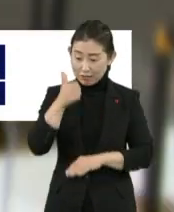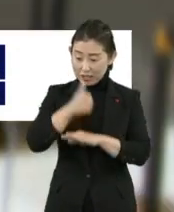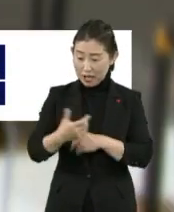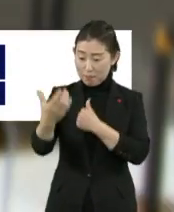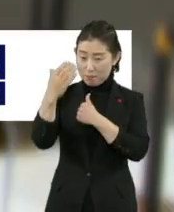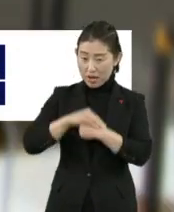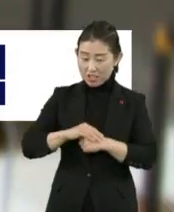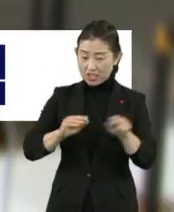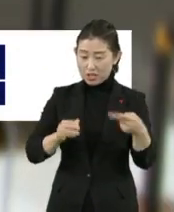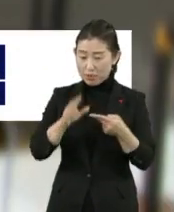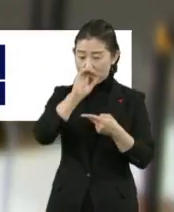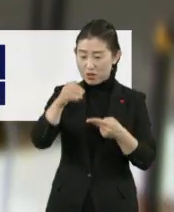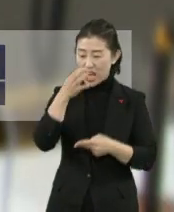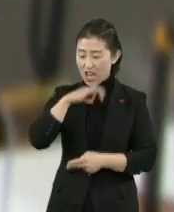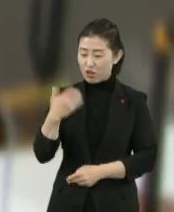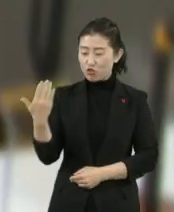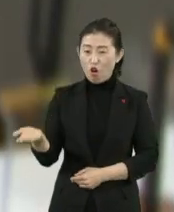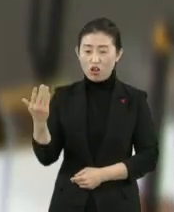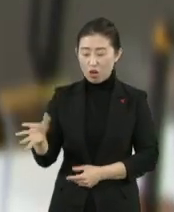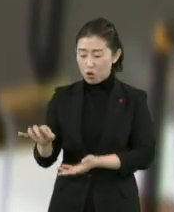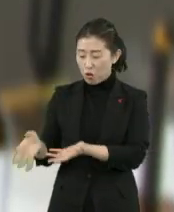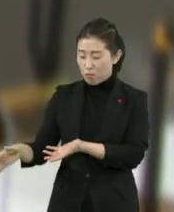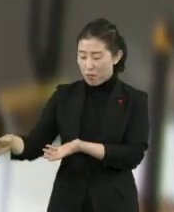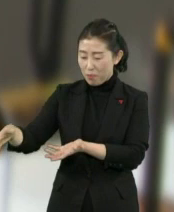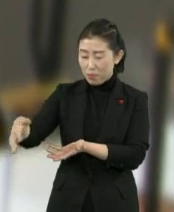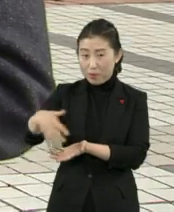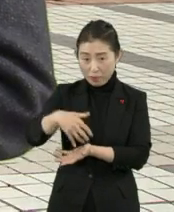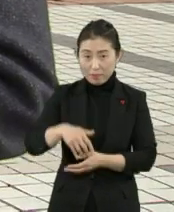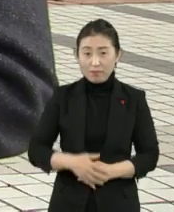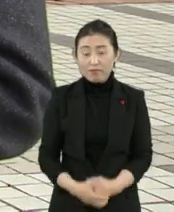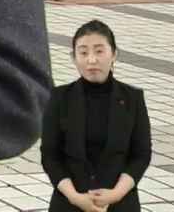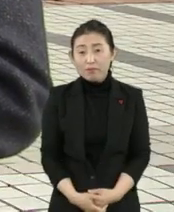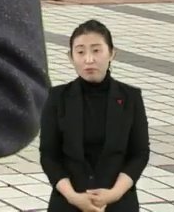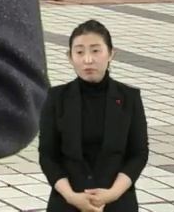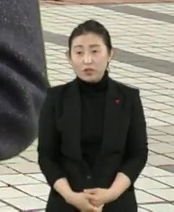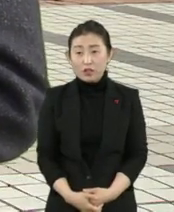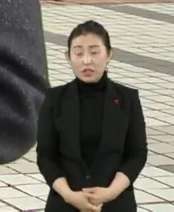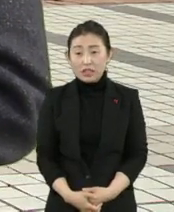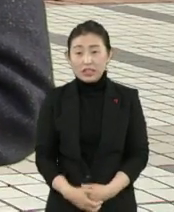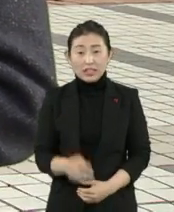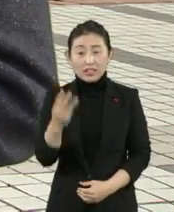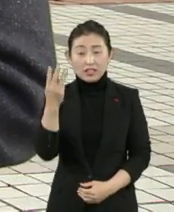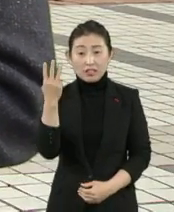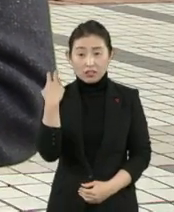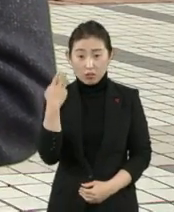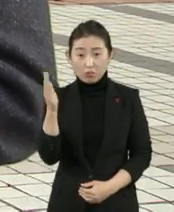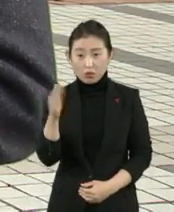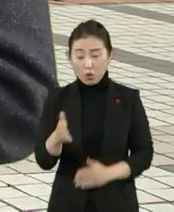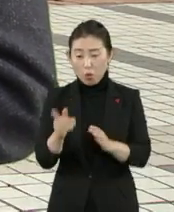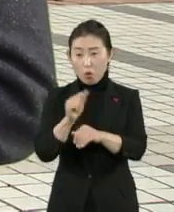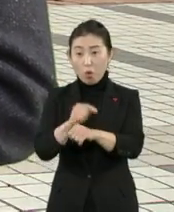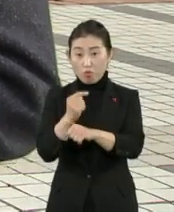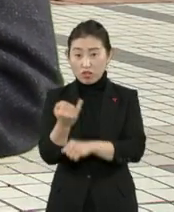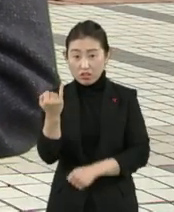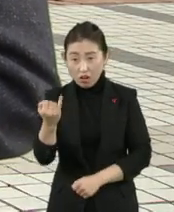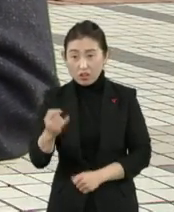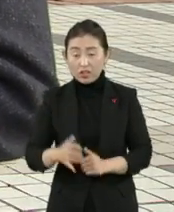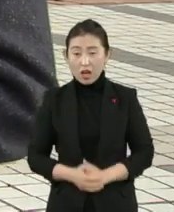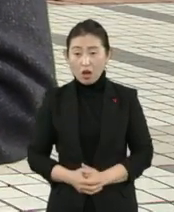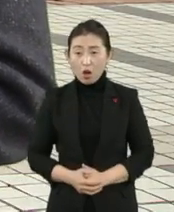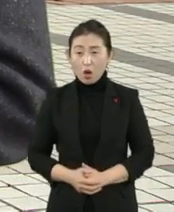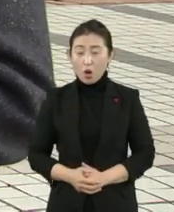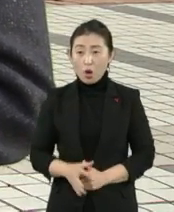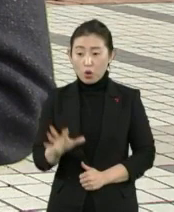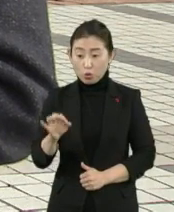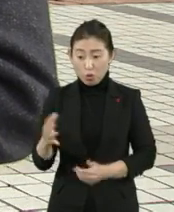수익을 올릴 수 있다며 투자금을 받아내기 시작했습니다. 사흘 전부터 이 여성 공무원이 투자금 명목으로 돈을